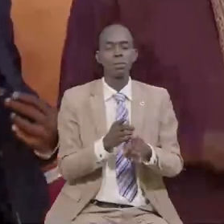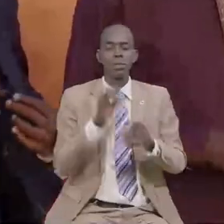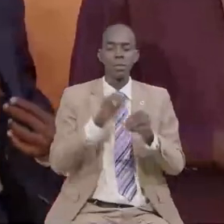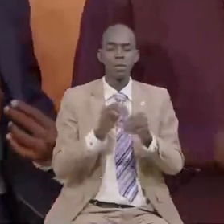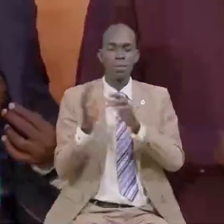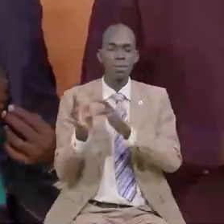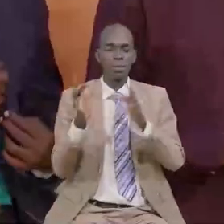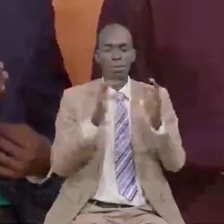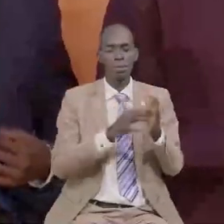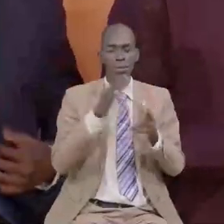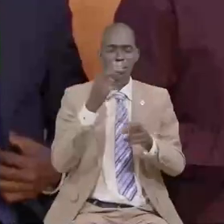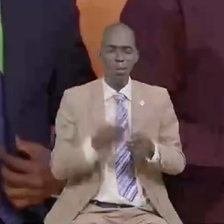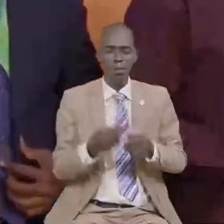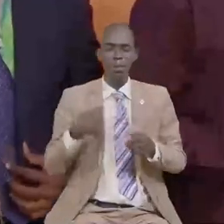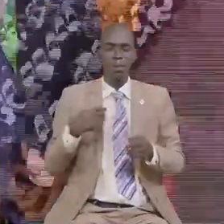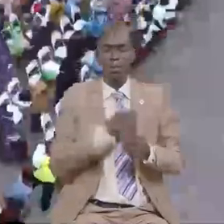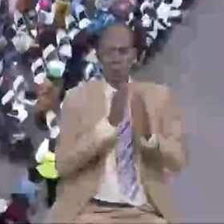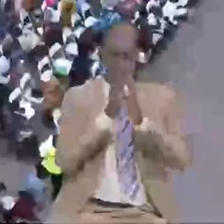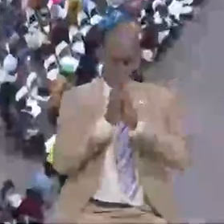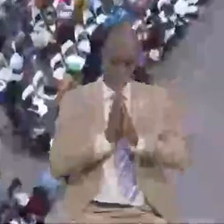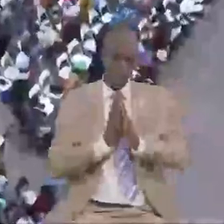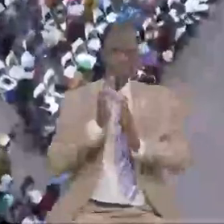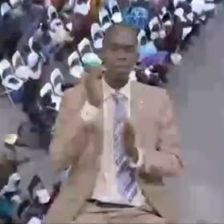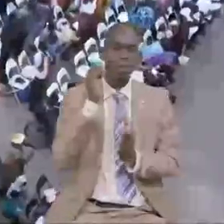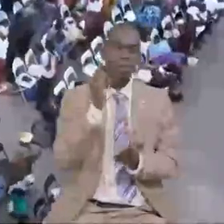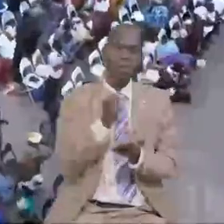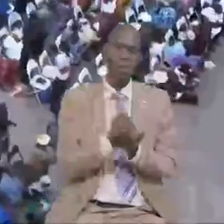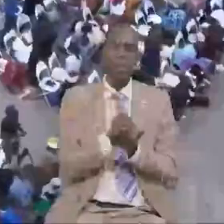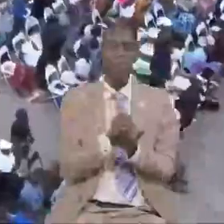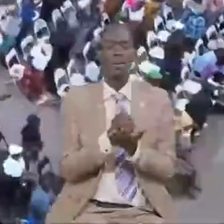Au nom de Jésus, nous prions.